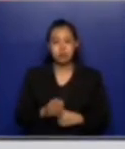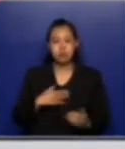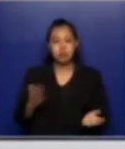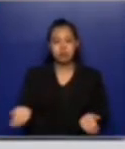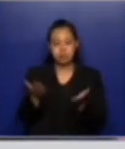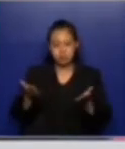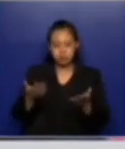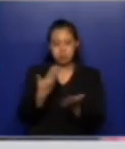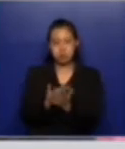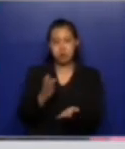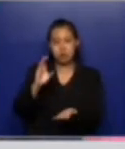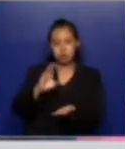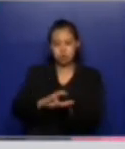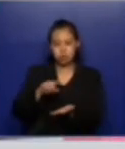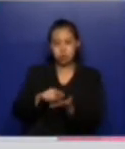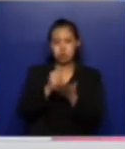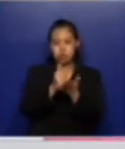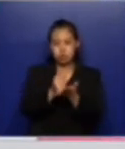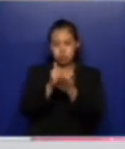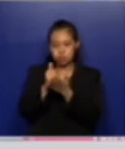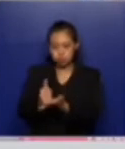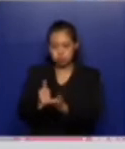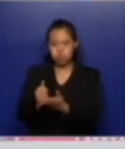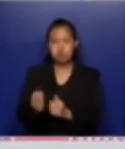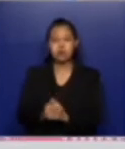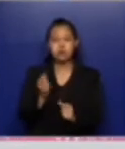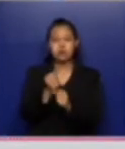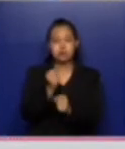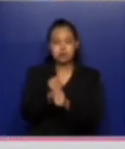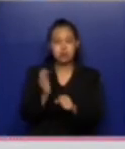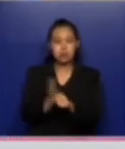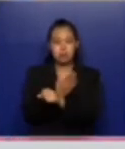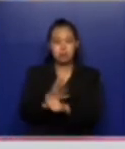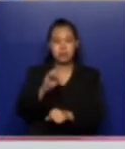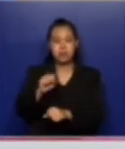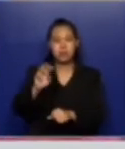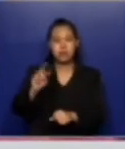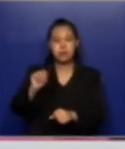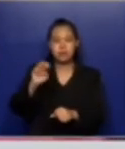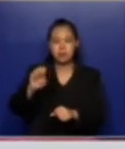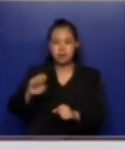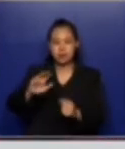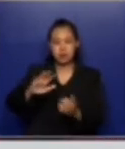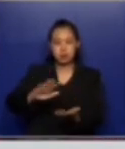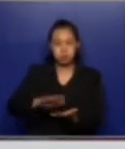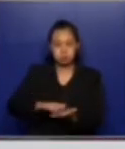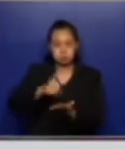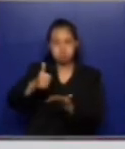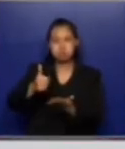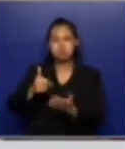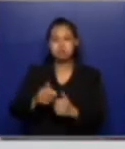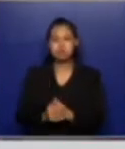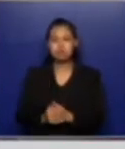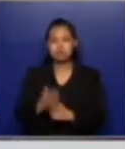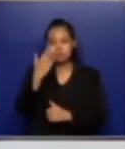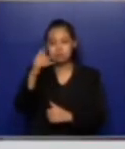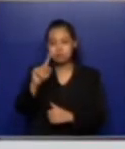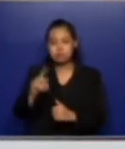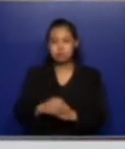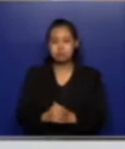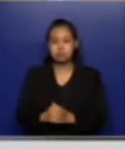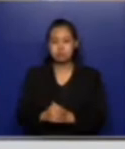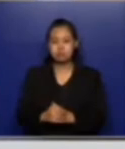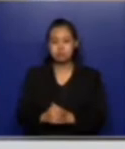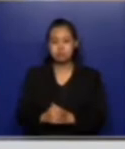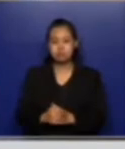งกองทุนช่วยเหลือผู้ประกอบการ SME ให้เขาฟื้นขึ้นมาได้เพื่ออะไรครับเพื่อเขาจะ